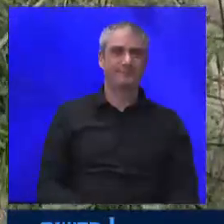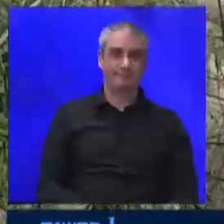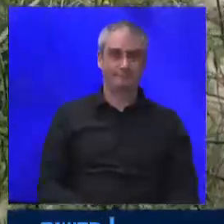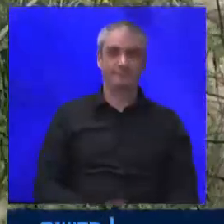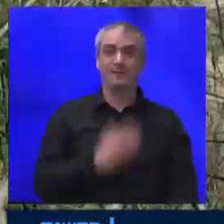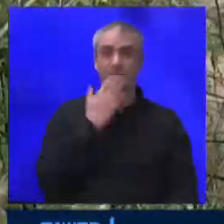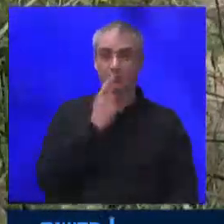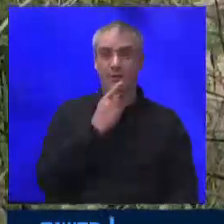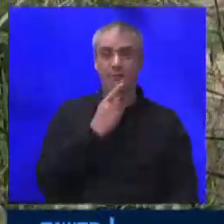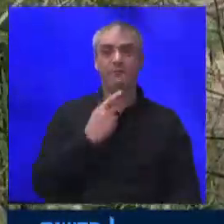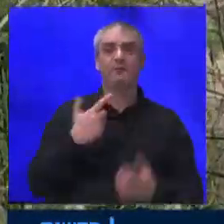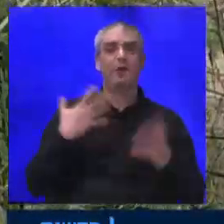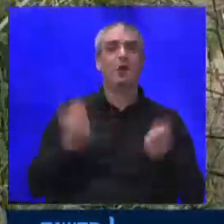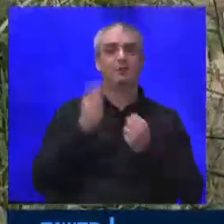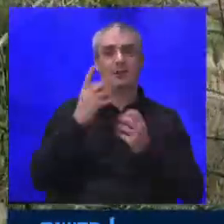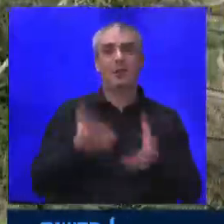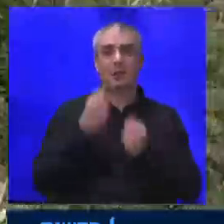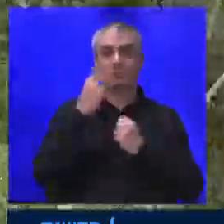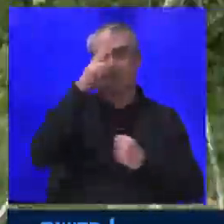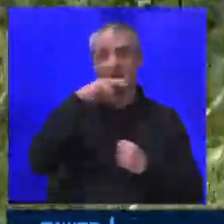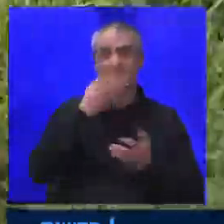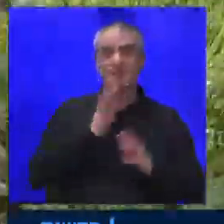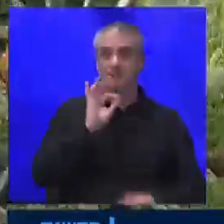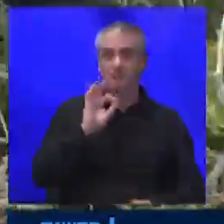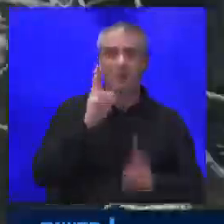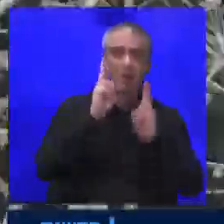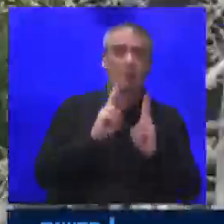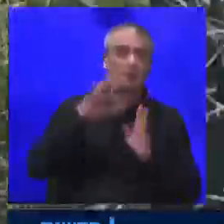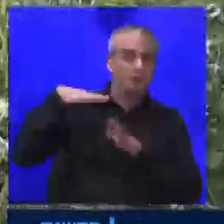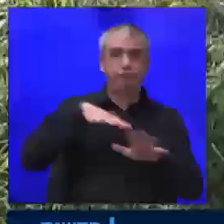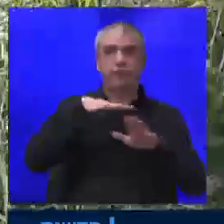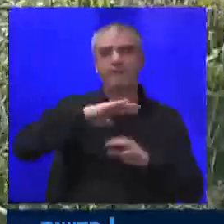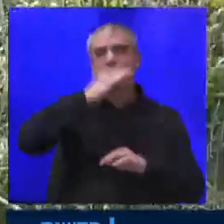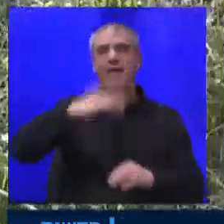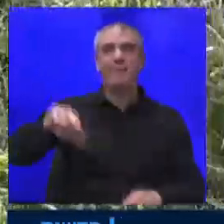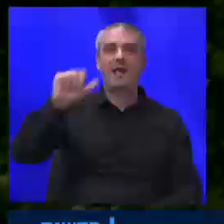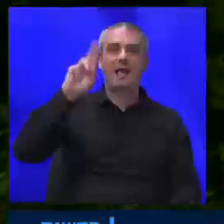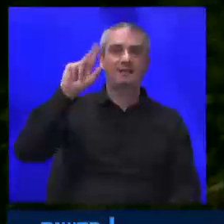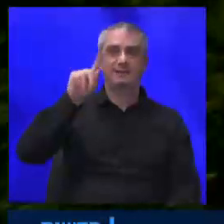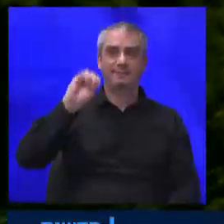ובירושלים נאלצו כוחות ההצלה לחלץ אב ובנו שנתקעו בשיטפון בעמק הארזים.